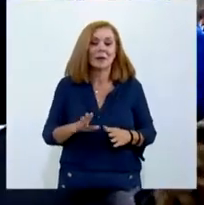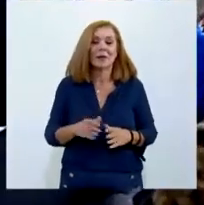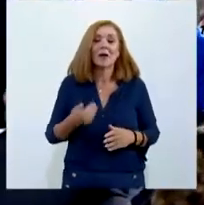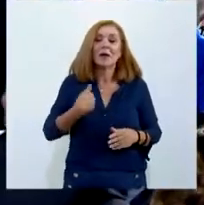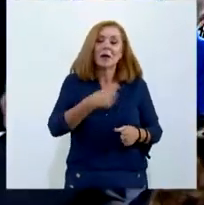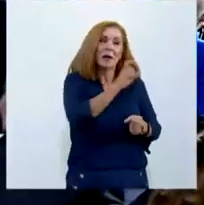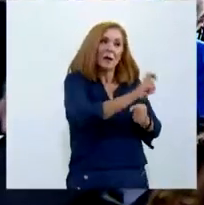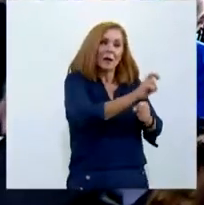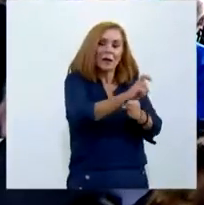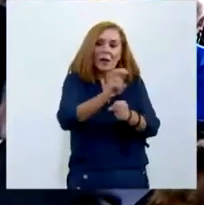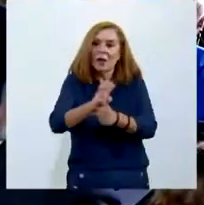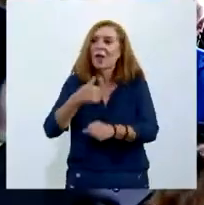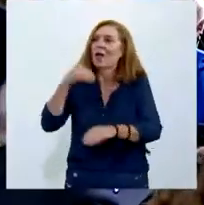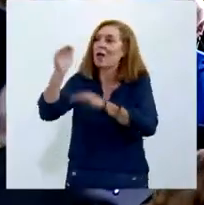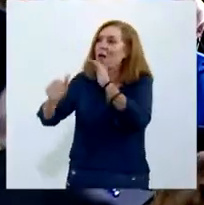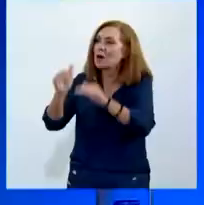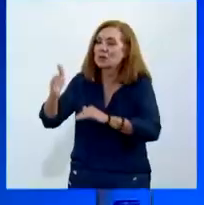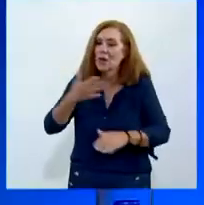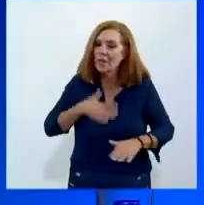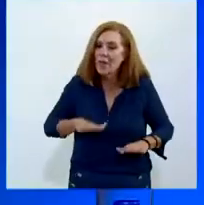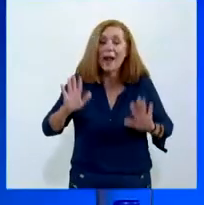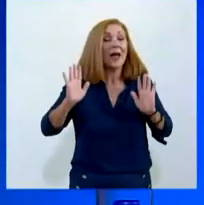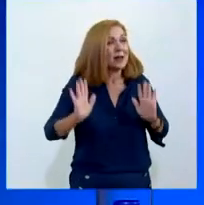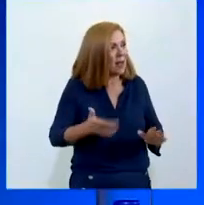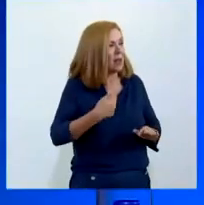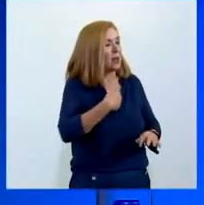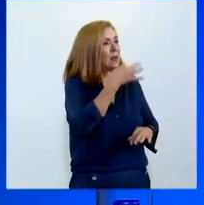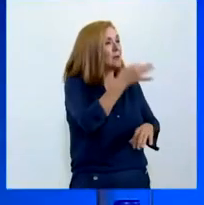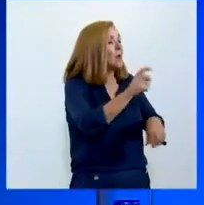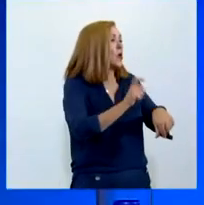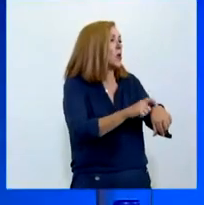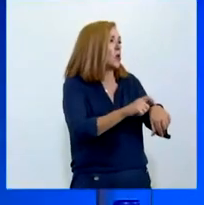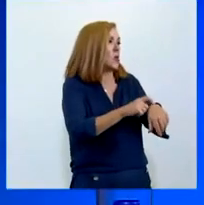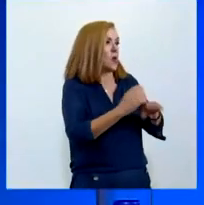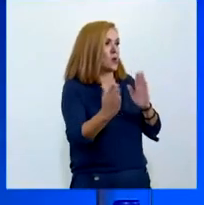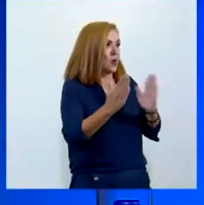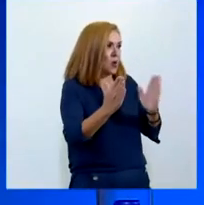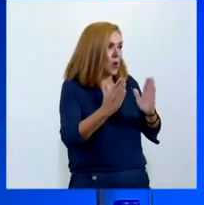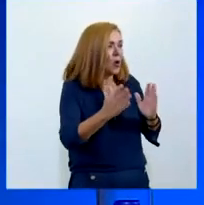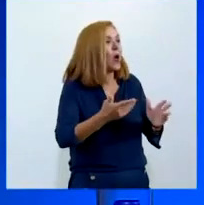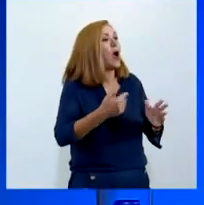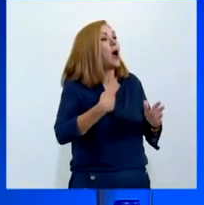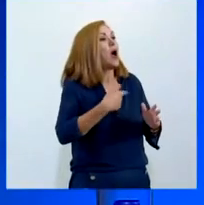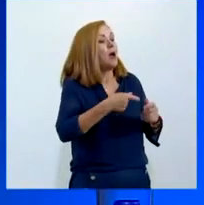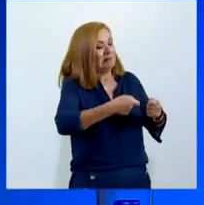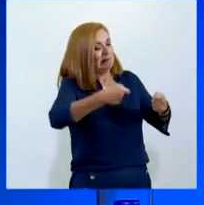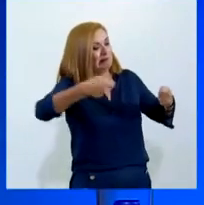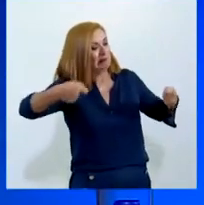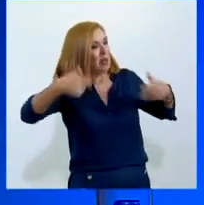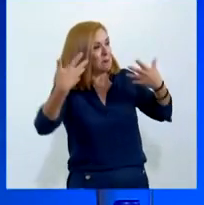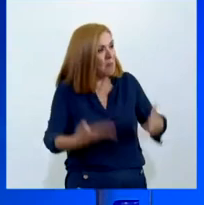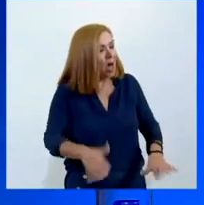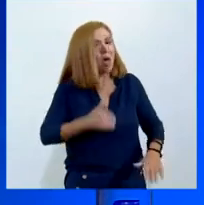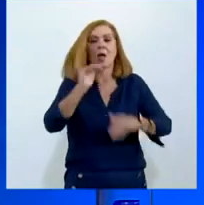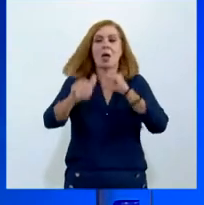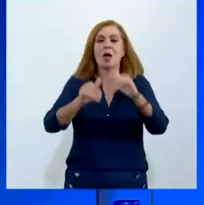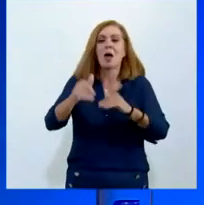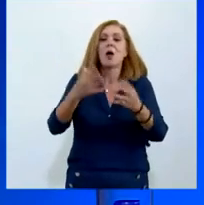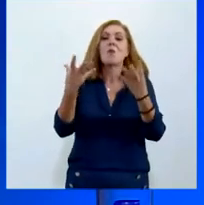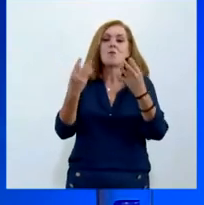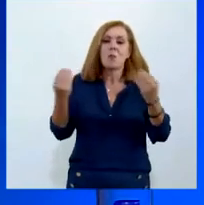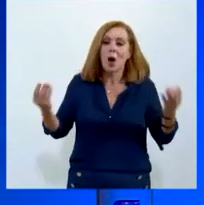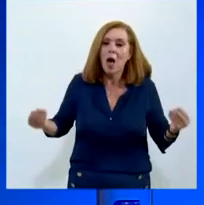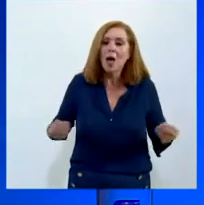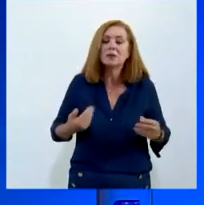σε αναμονή για ερωτήσεις. Ναι, είχαμε δώσει ένα συγκεκριμένο χρονικό ορίζοντα. Έγιναν αρκετές ερωτήσεις, έως πολλές νομίζω. Δώσαμε